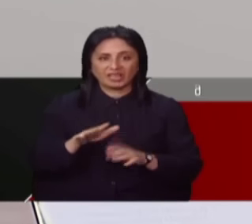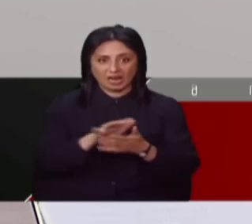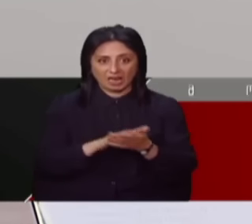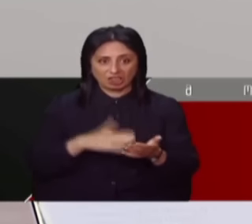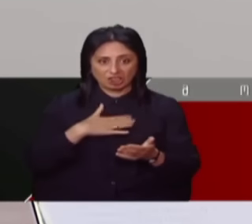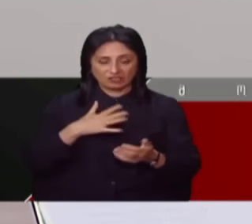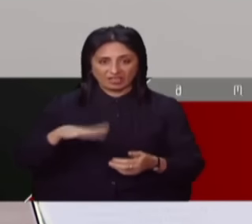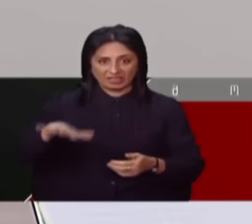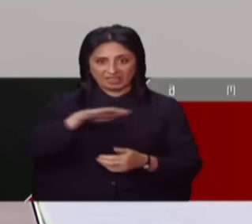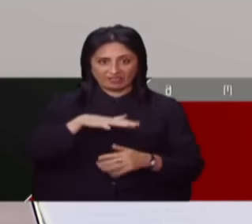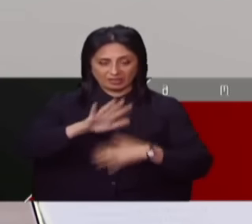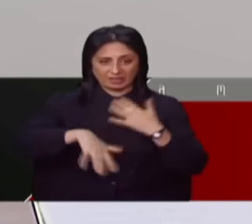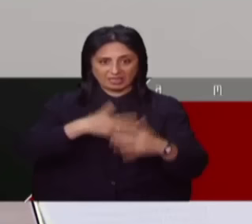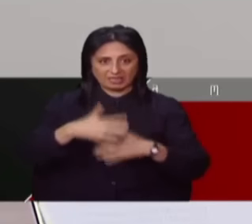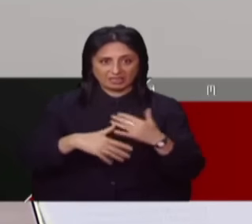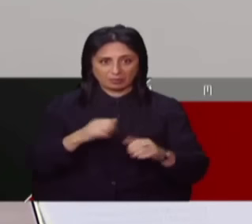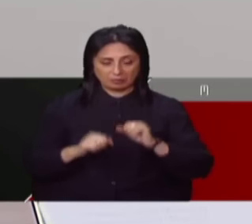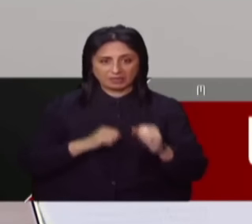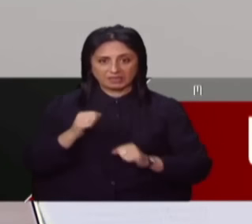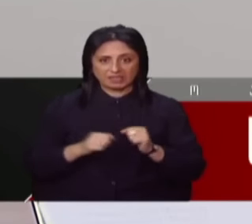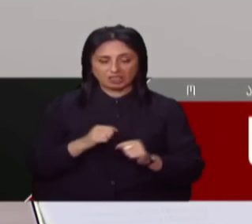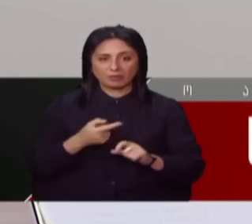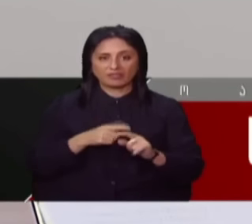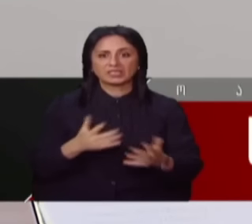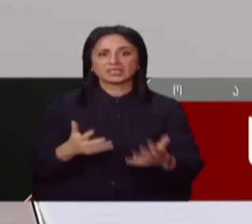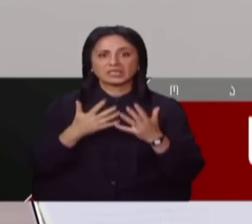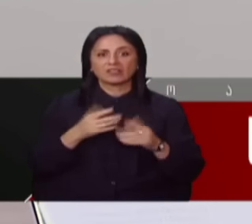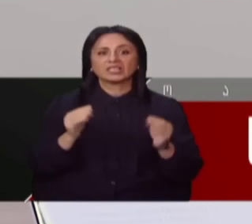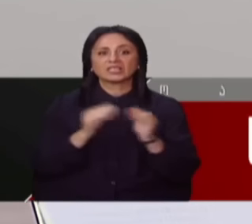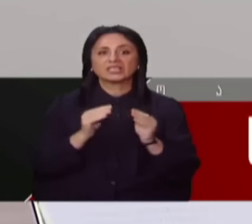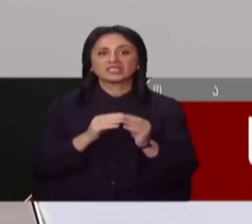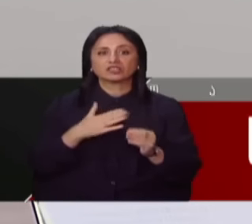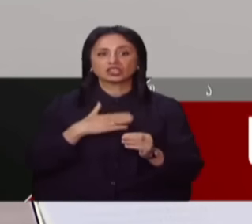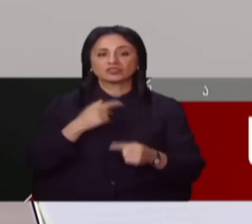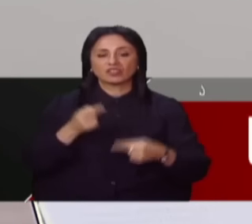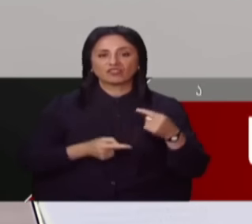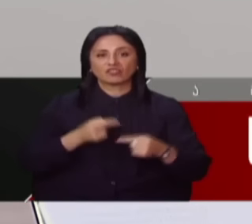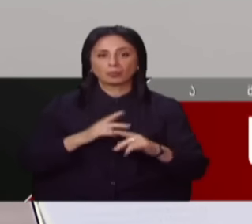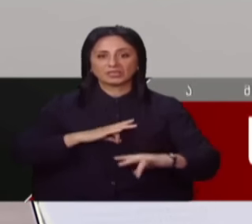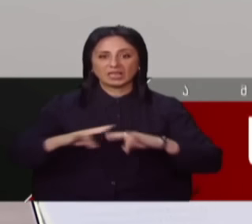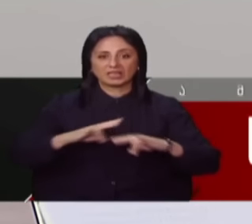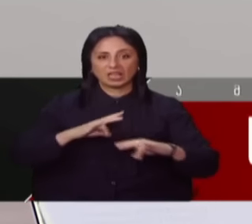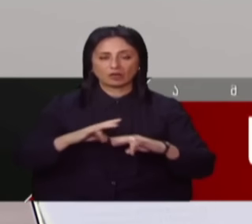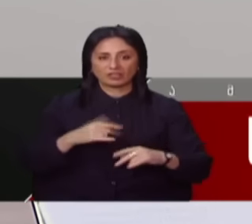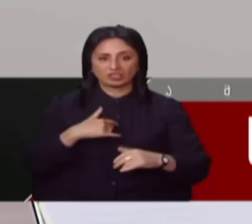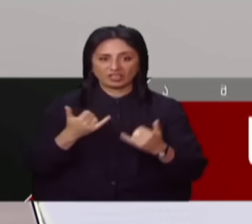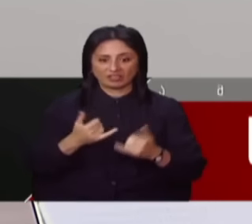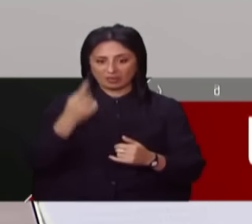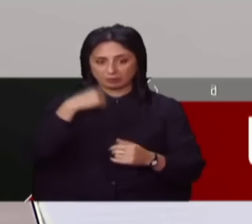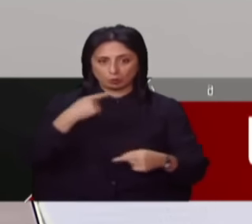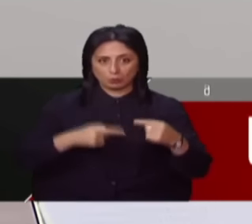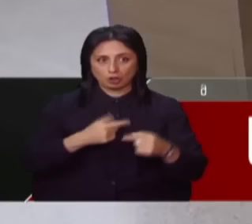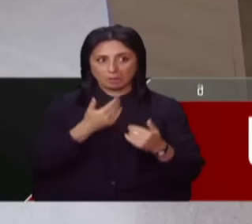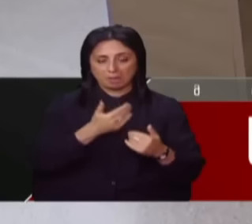განაგრძობენ ჩვენი ქვეყნის დესტაბილიზაციის მცდელობებს. ეს ცხადია. ისევე როგორც ჩვენ ვებრძოდით ტერორისტებს, დღეს ჩვენ გვიწევს